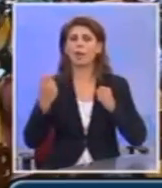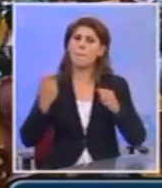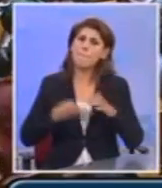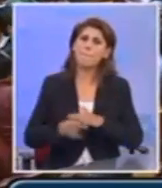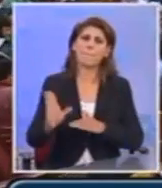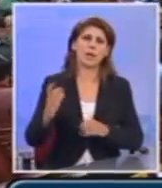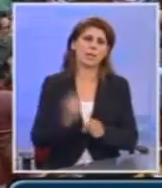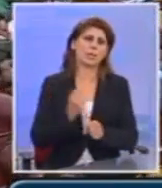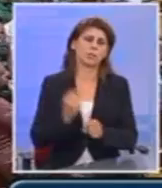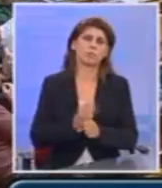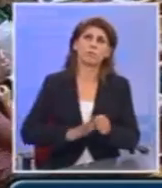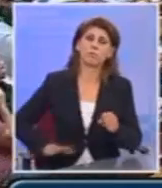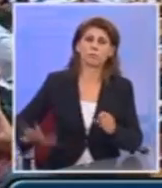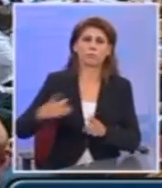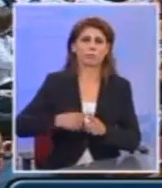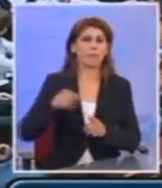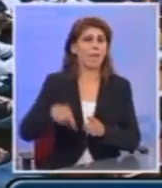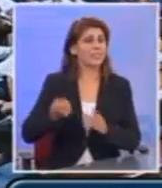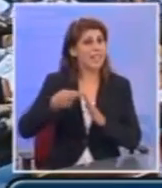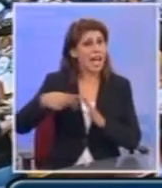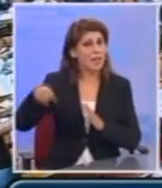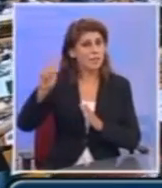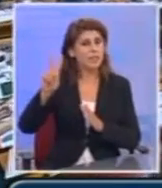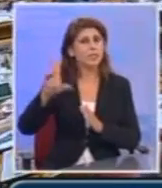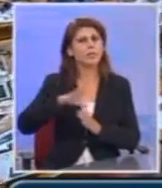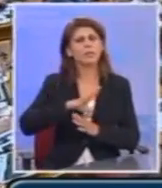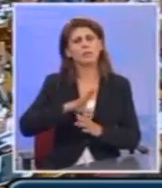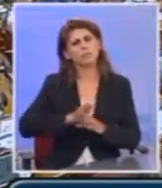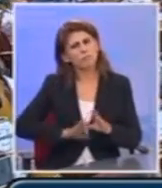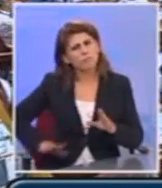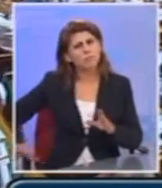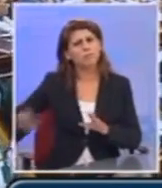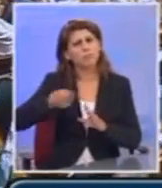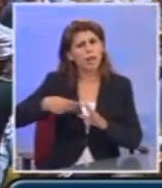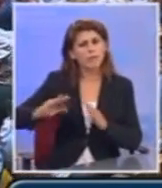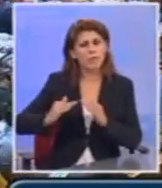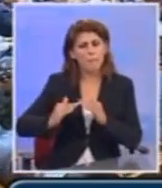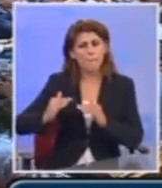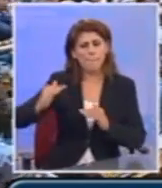εργαζόμενοι αυτής της χώρας αυτή η αύξηση η μαζική αύξηση ανισοτήτων